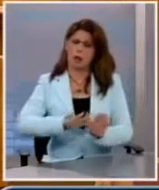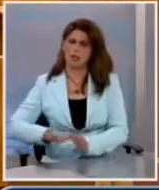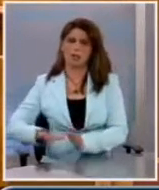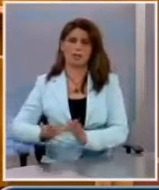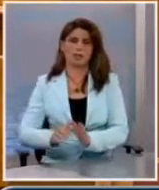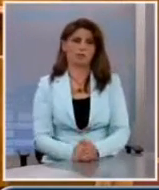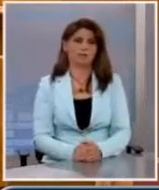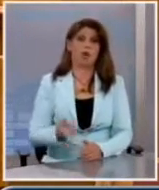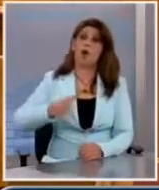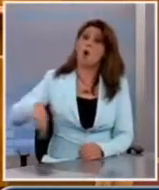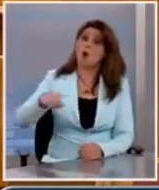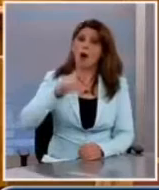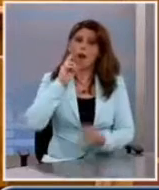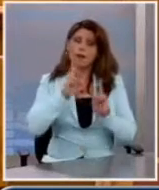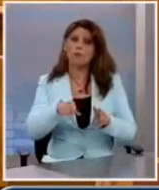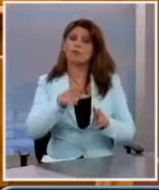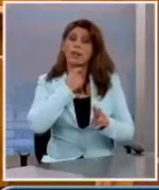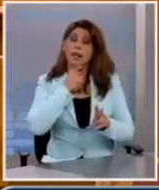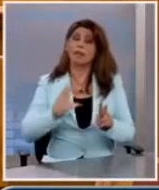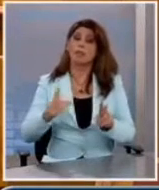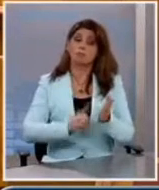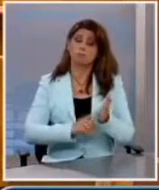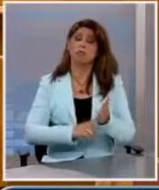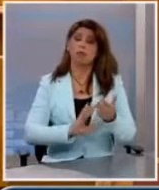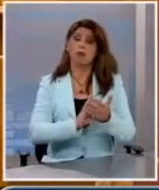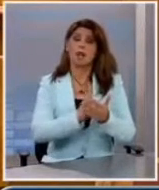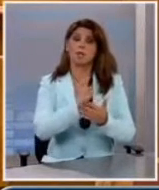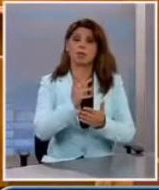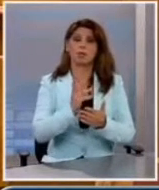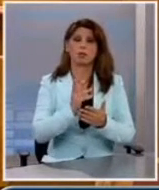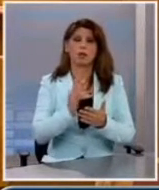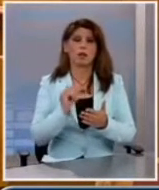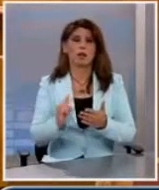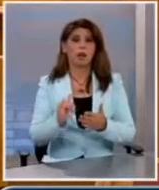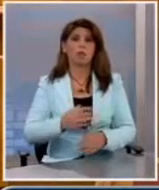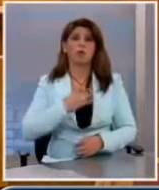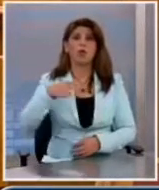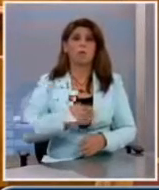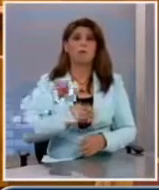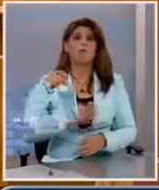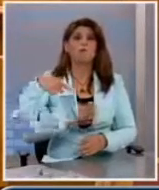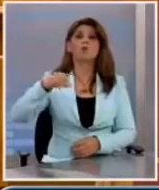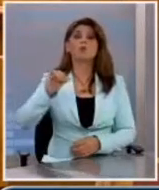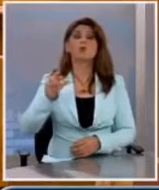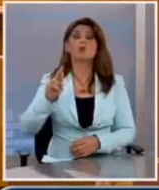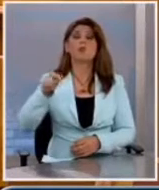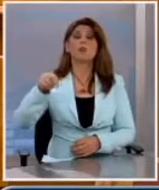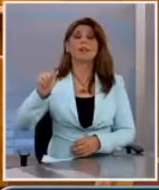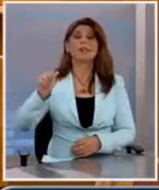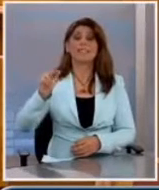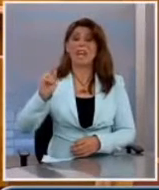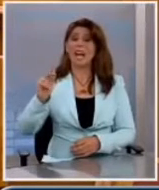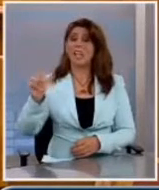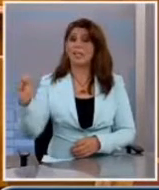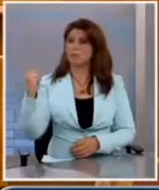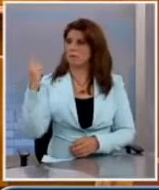Ενώ λοιπόν όλοι αναγνωρίζουμε αυτή την αναγκαιότητα, ακόμα και ο κύριος Τουρνάρας πριν από ένα μήνα